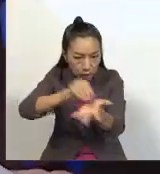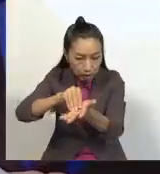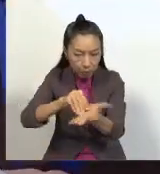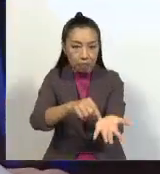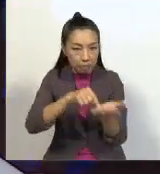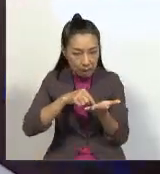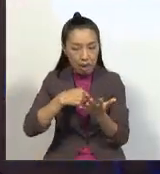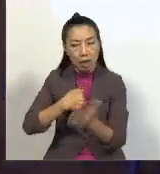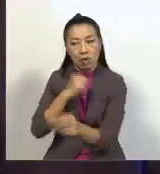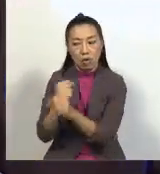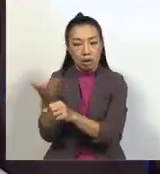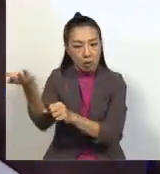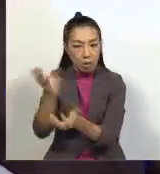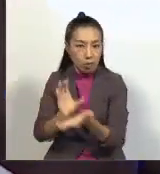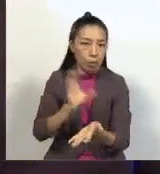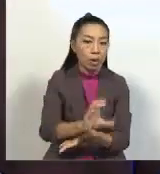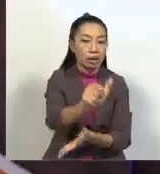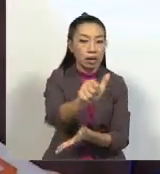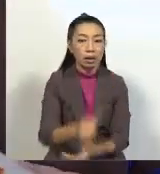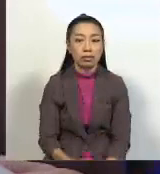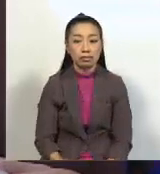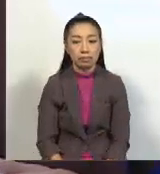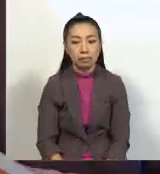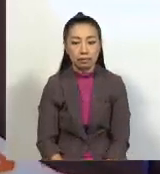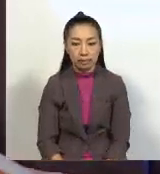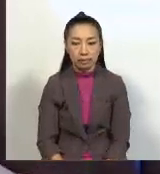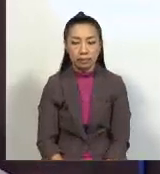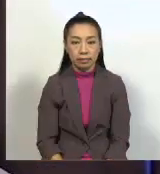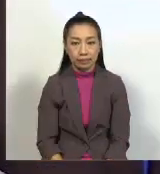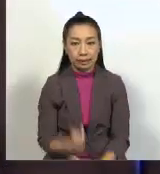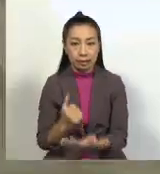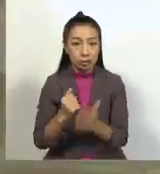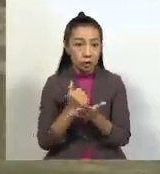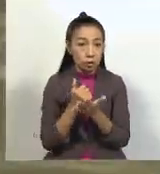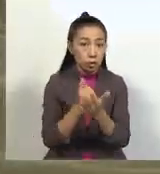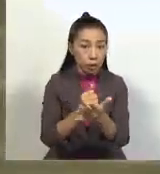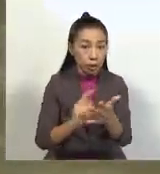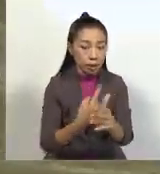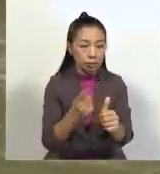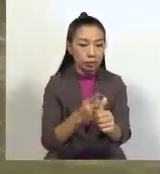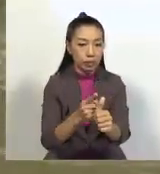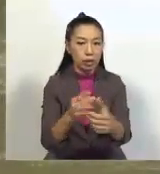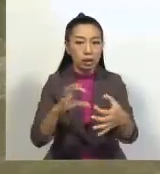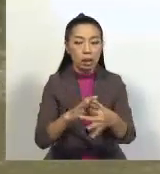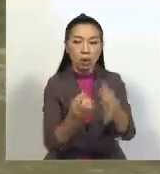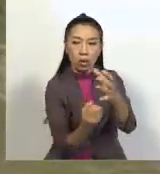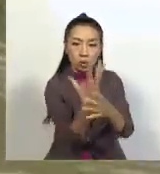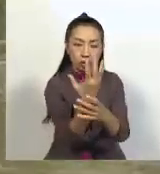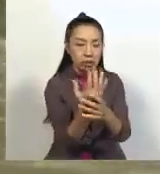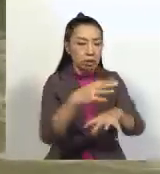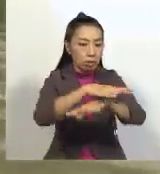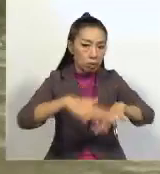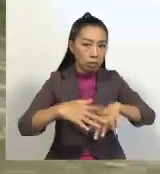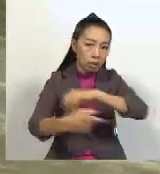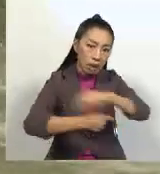การให้ความช่วยเหลือตอนนี้ลงไปทุกอย่างนะครับเริ่มกันที่เรื่องของพืชผลทางการเกษตรก่อนร้อยเอกธรรมนัสพรหมเผ่ารัฐมนตรี